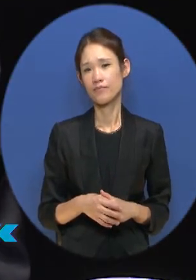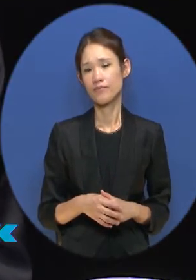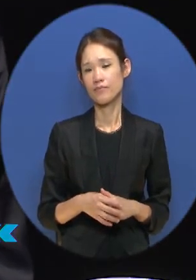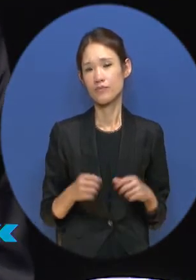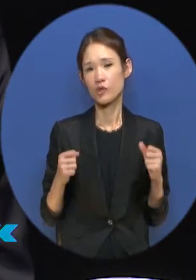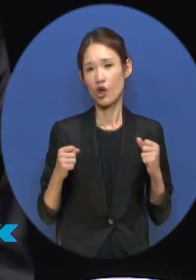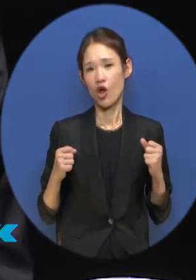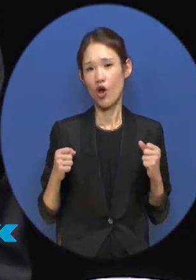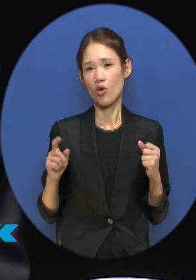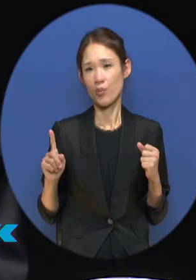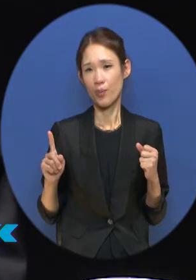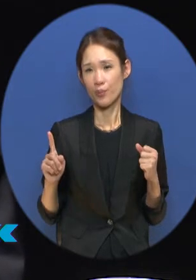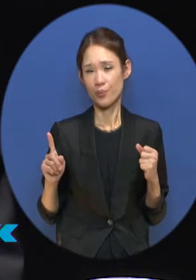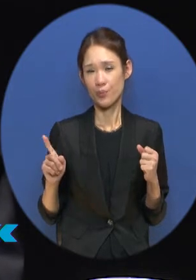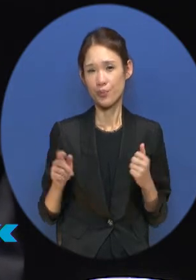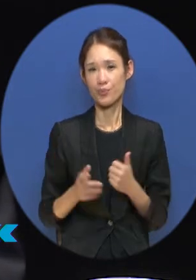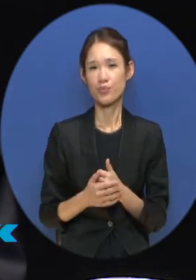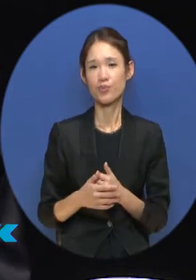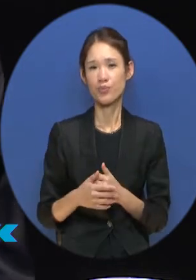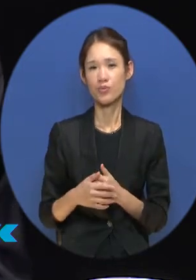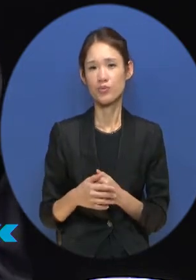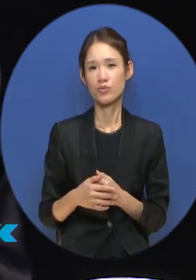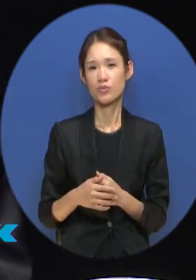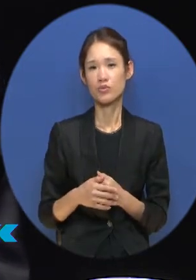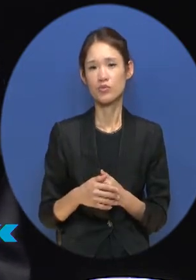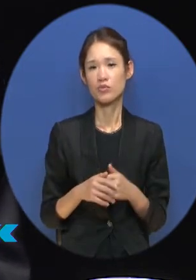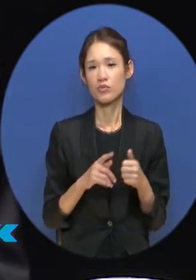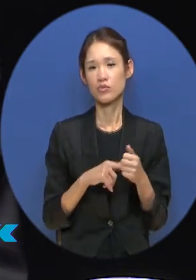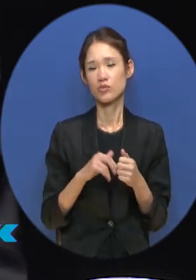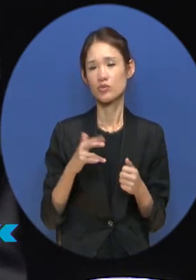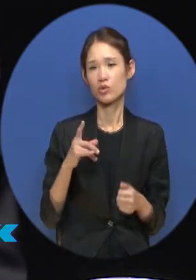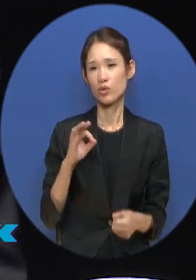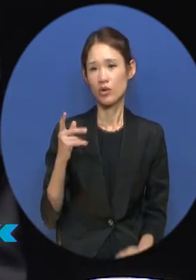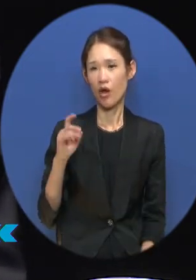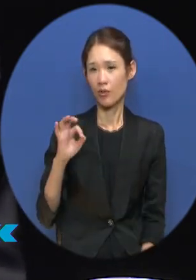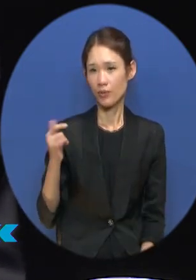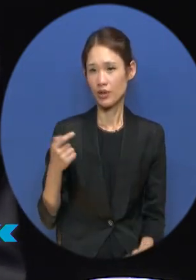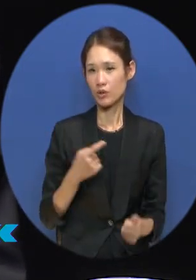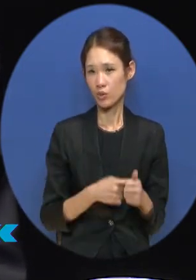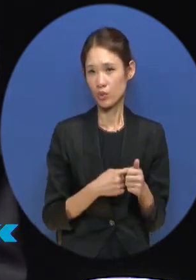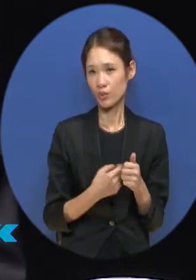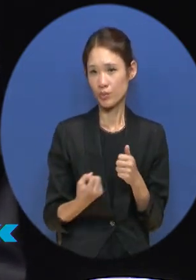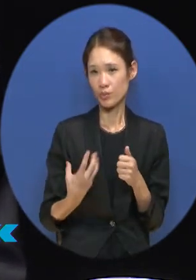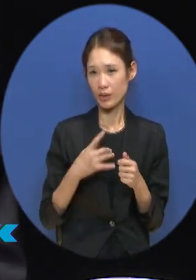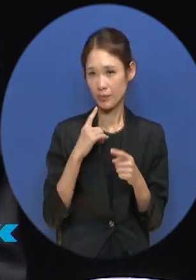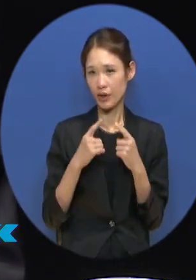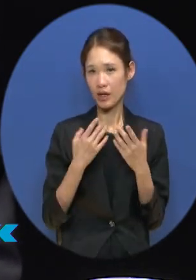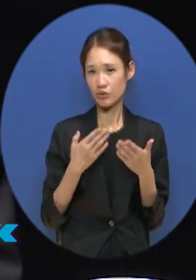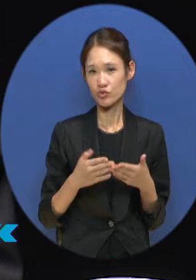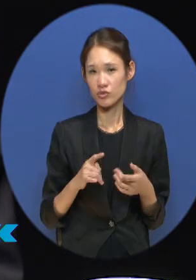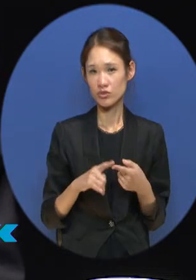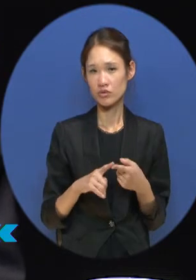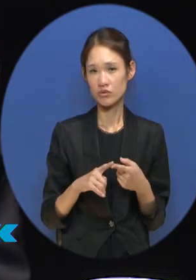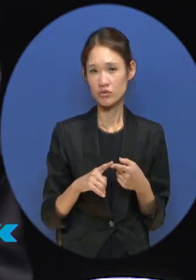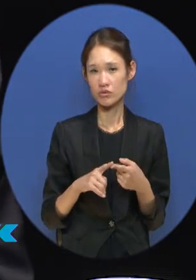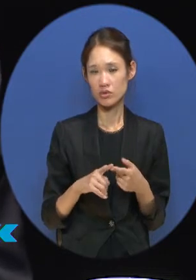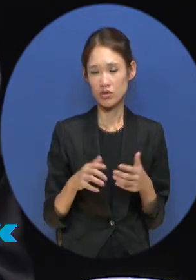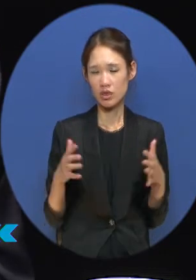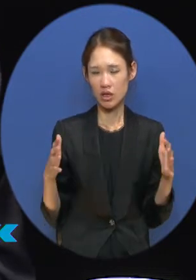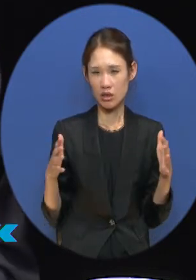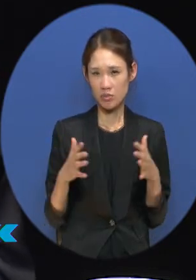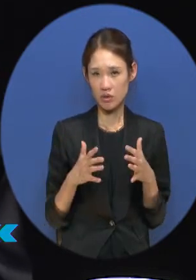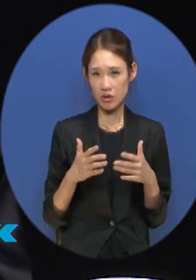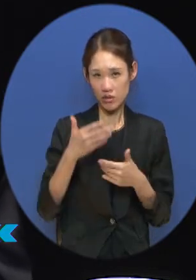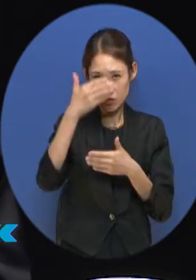이제 겨울철이 아무래도 이제 조금 전에 우리 조용민 교수님께서 말씀하셨듯이 이렇게 밀폐된 자꾸